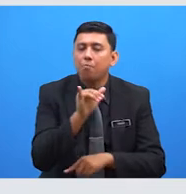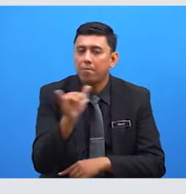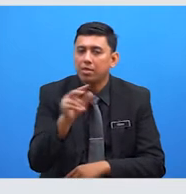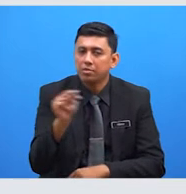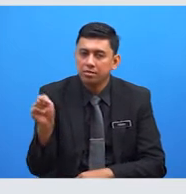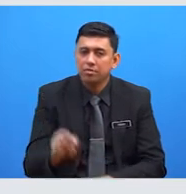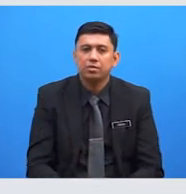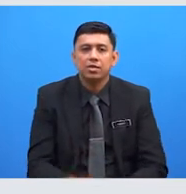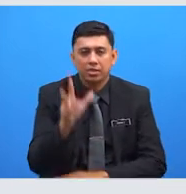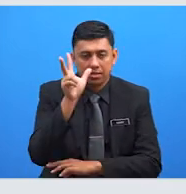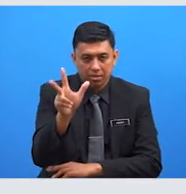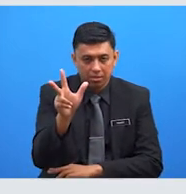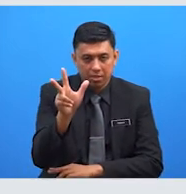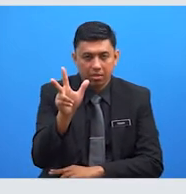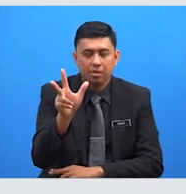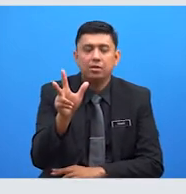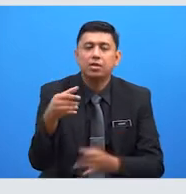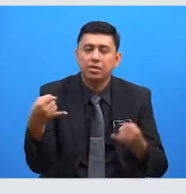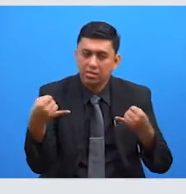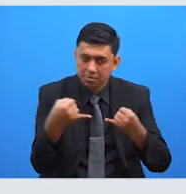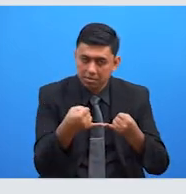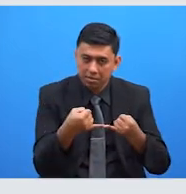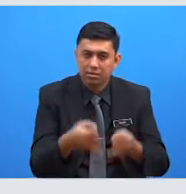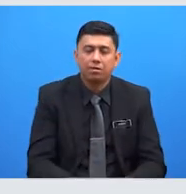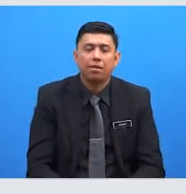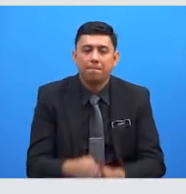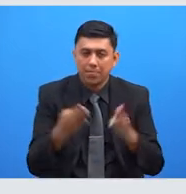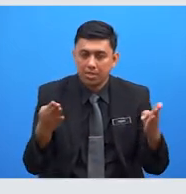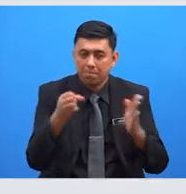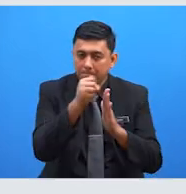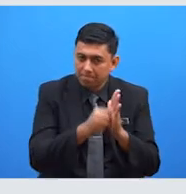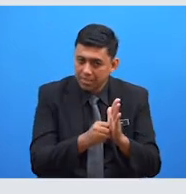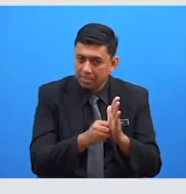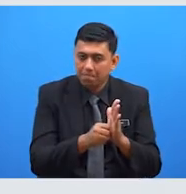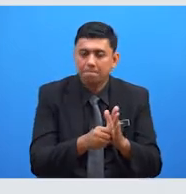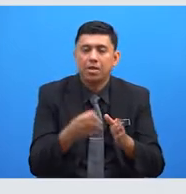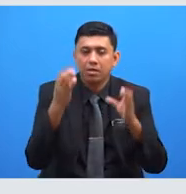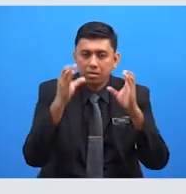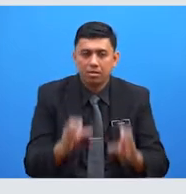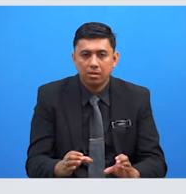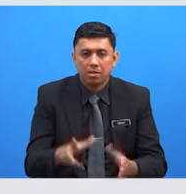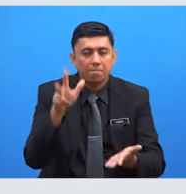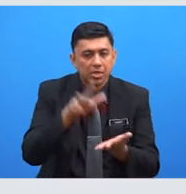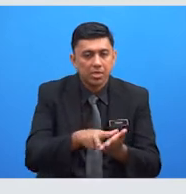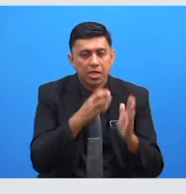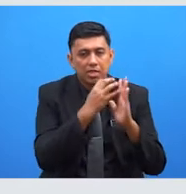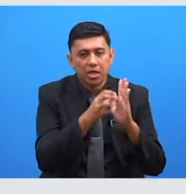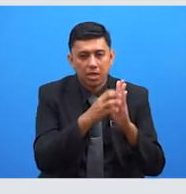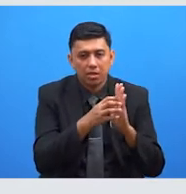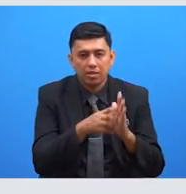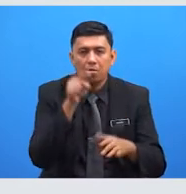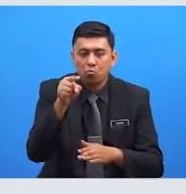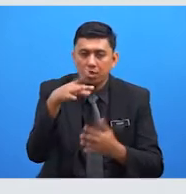Jawapannya, tiga interaksi yang dihasilkan oleh bahasa penskripan klien adalah pengesahan data,